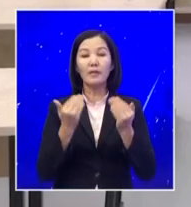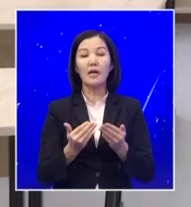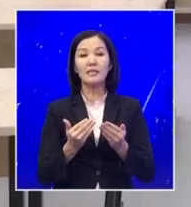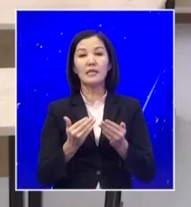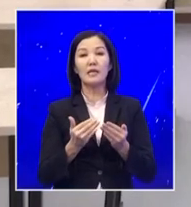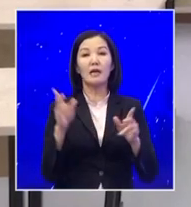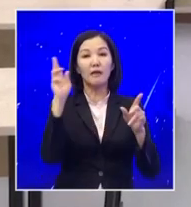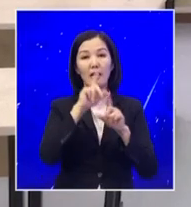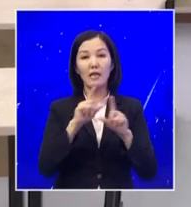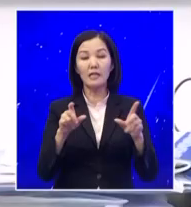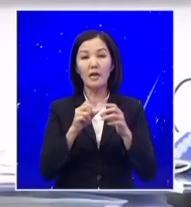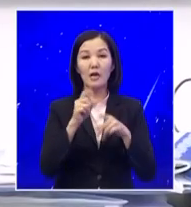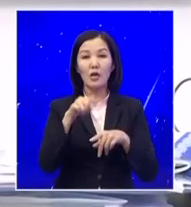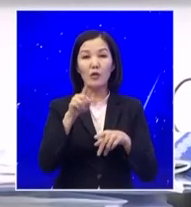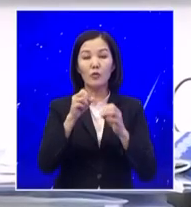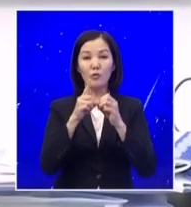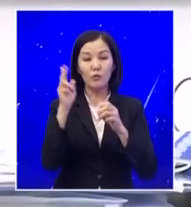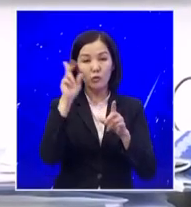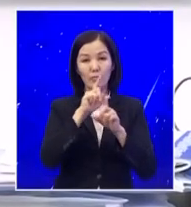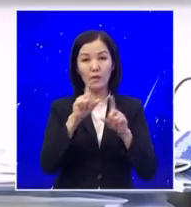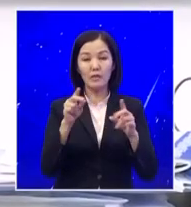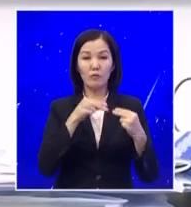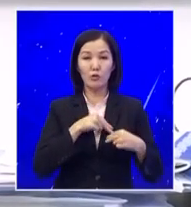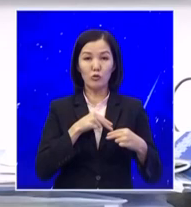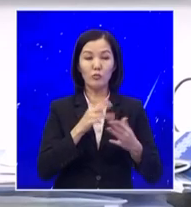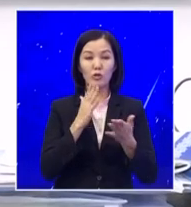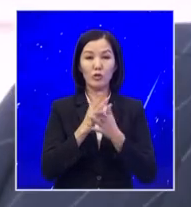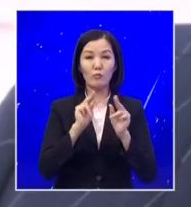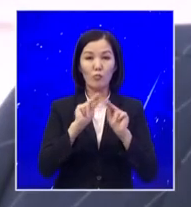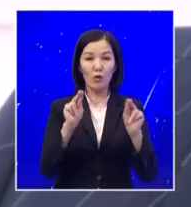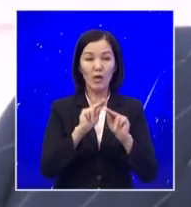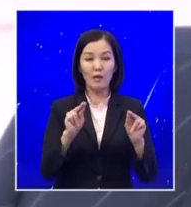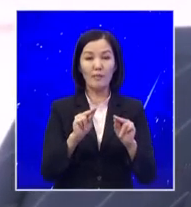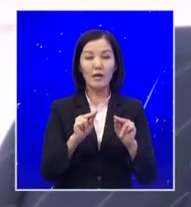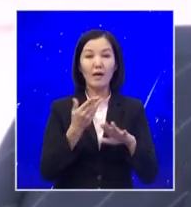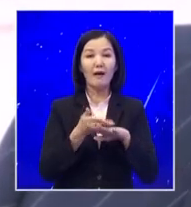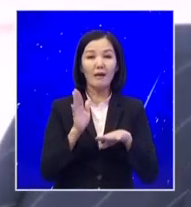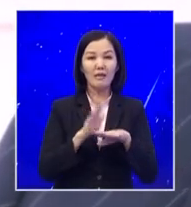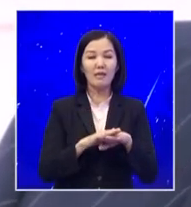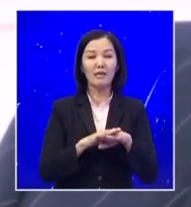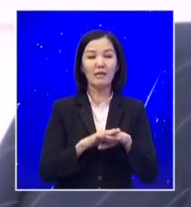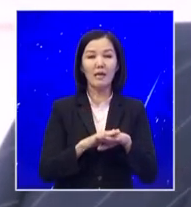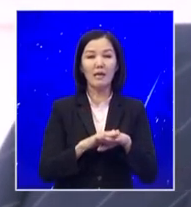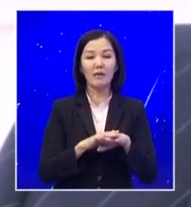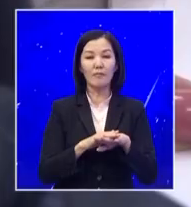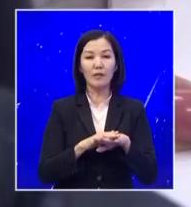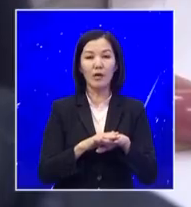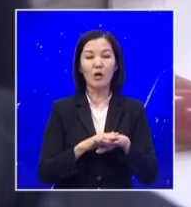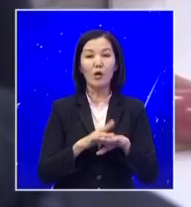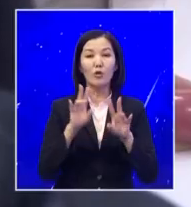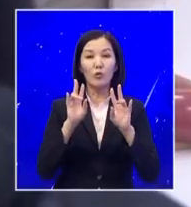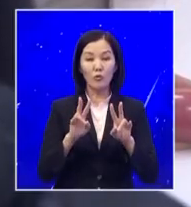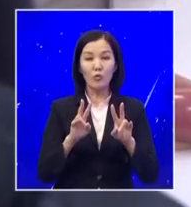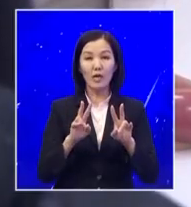Кәрімқызы шаһардағы нөмір 11-ші мектепте қызмет етеді. Қызығы мен шыжығы қатар жүретін бұл қызметтің жүгі ауыр болса да талмай